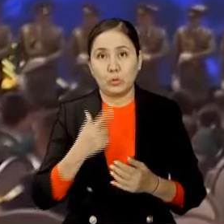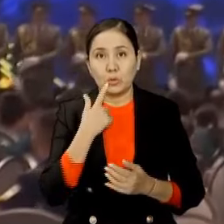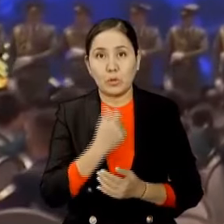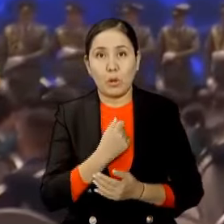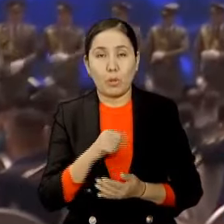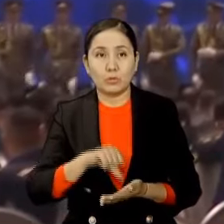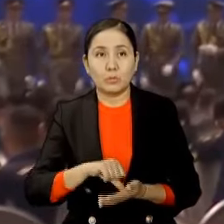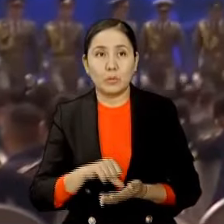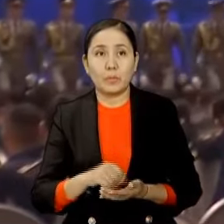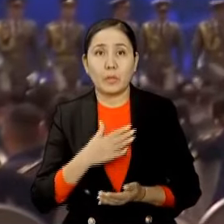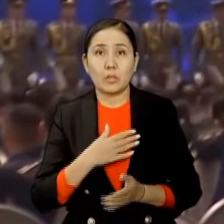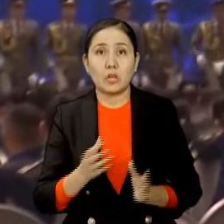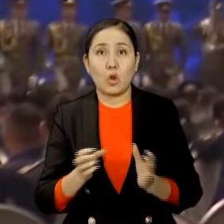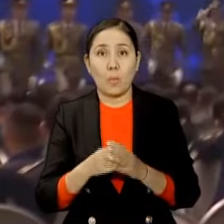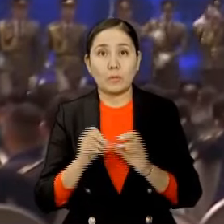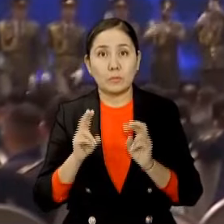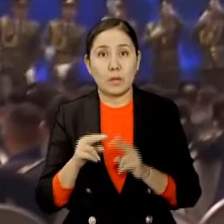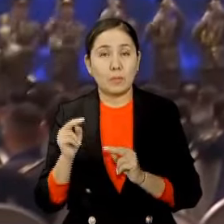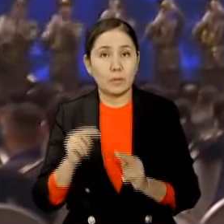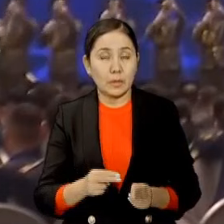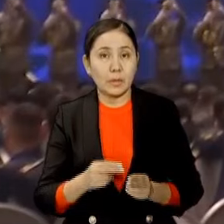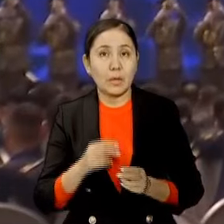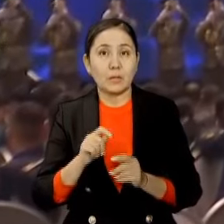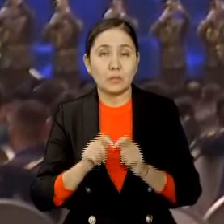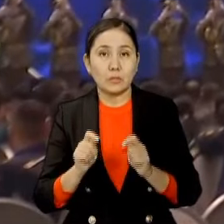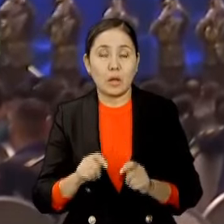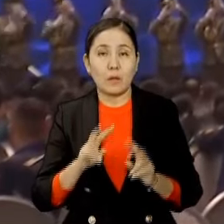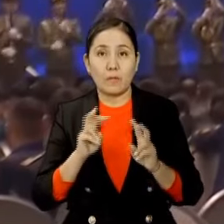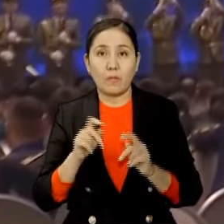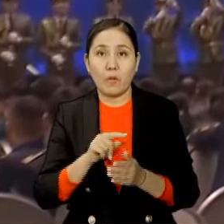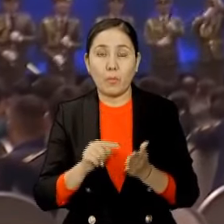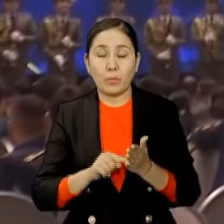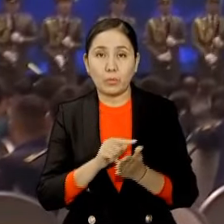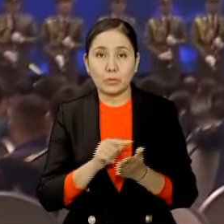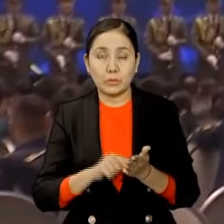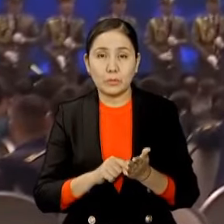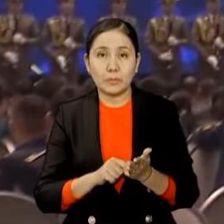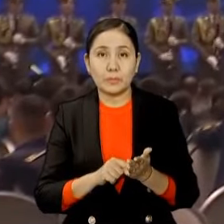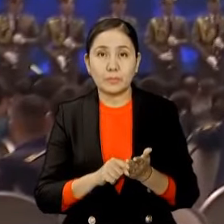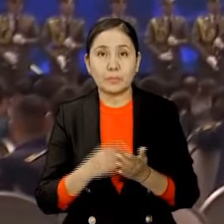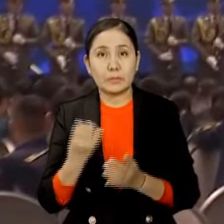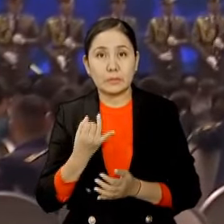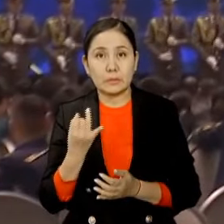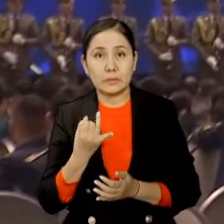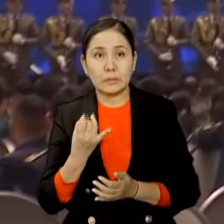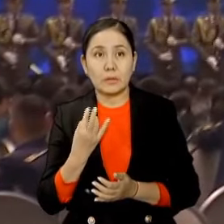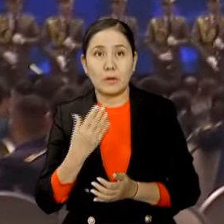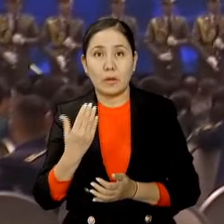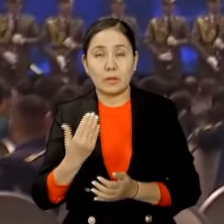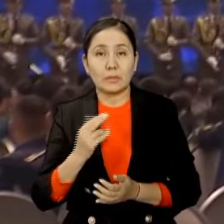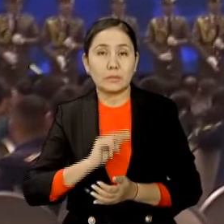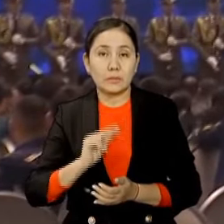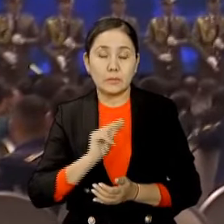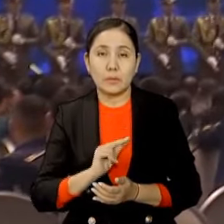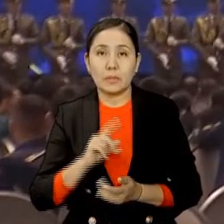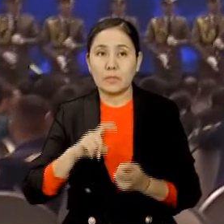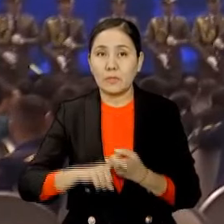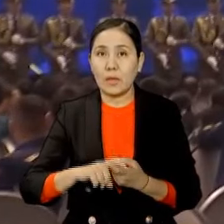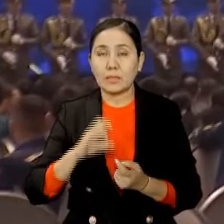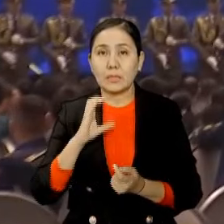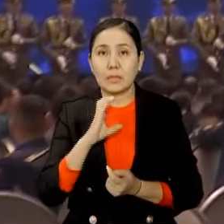команда специально для этого турнира создали те вопросы, которые интересны в их сферах. То есть это связано